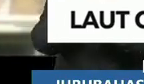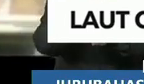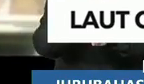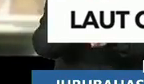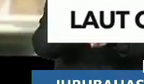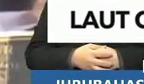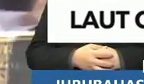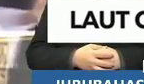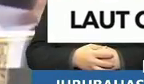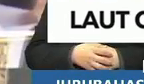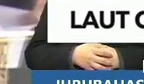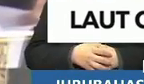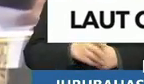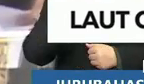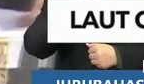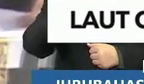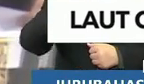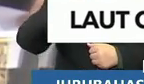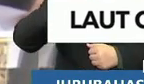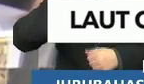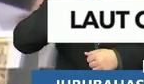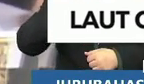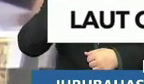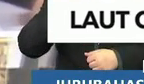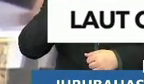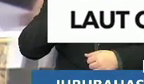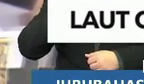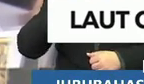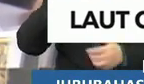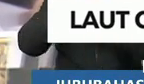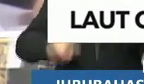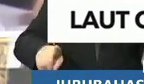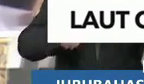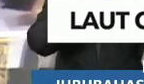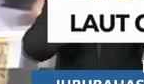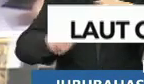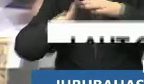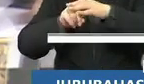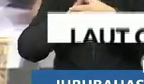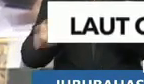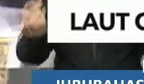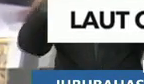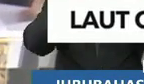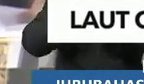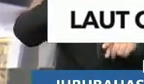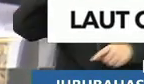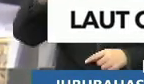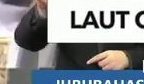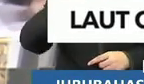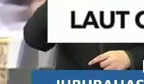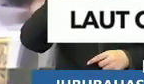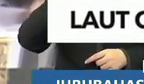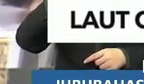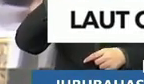kepentingan negara Kementerian berpandangan sebarang konflik yang berlaku hanya akan meningkatkan